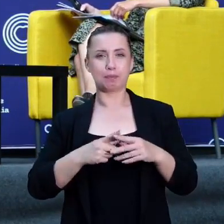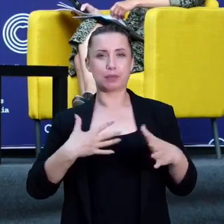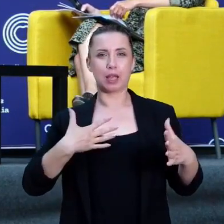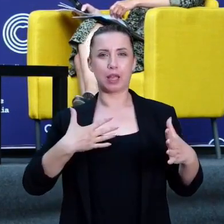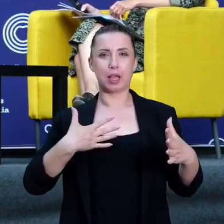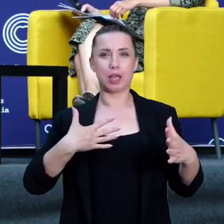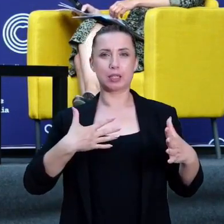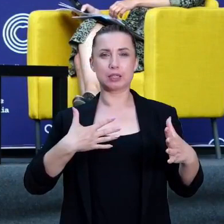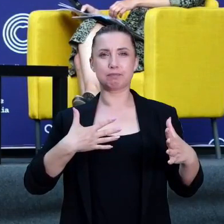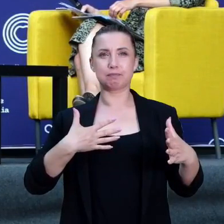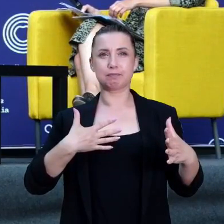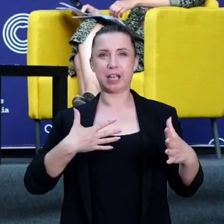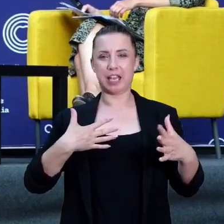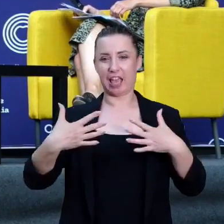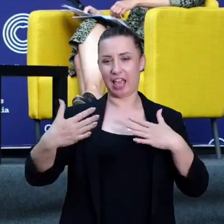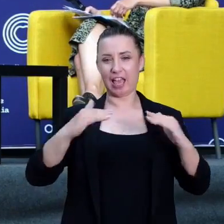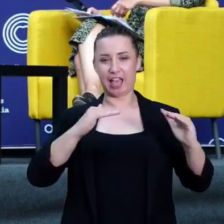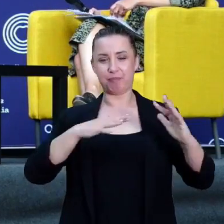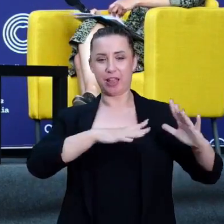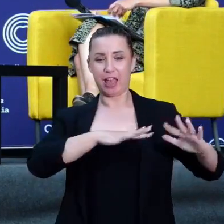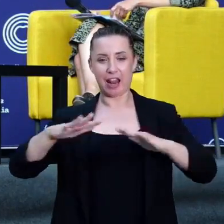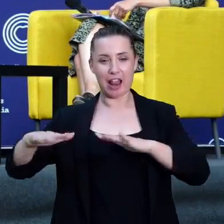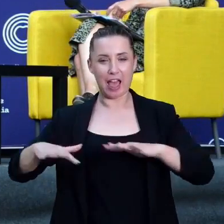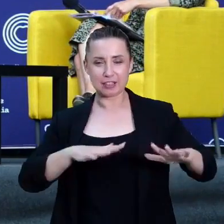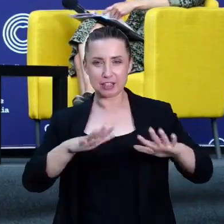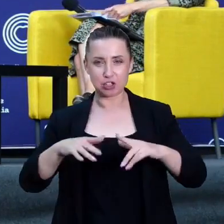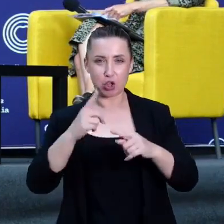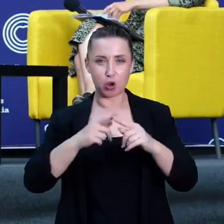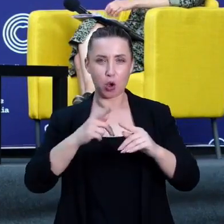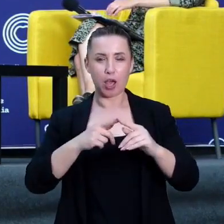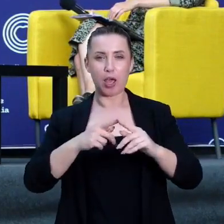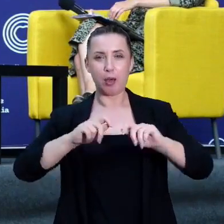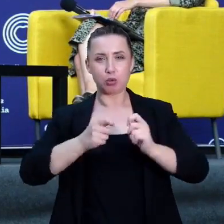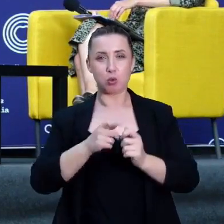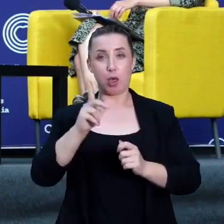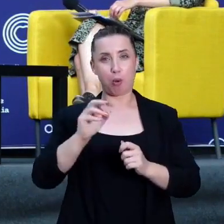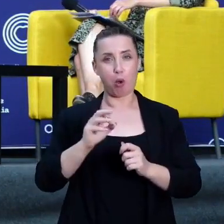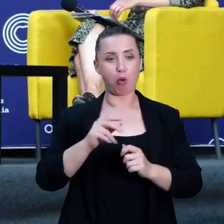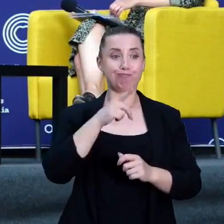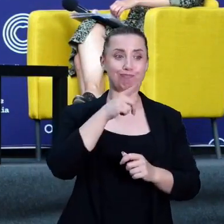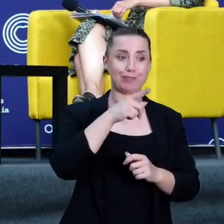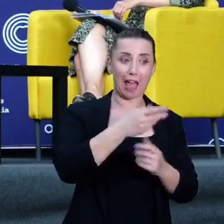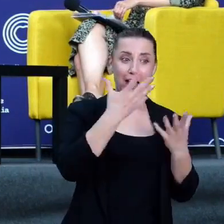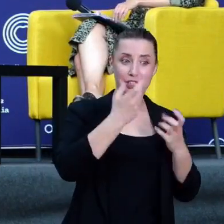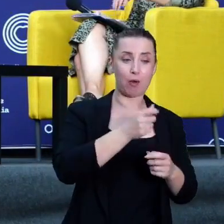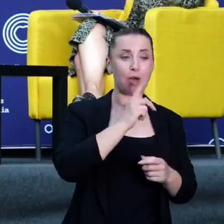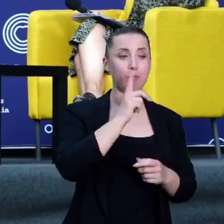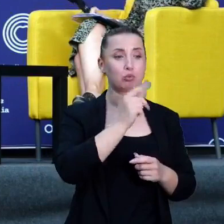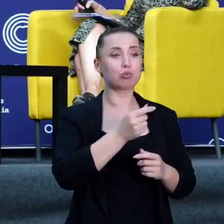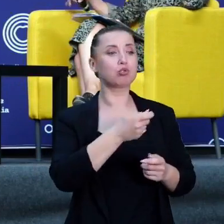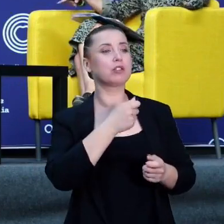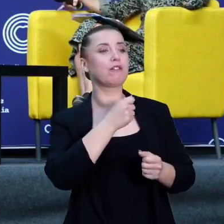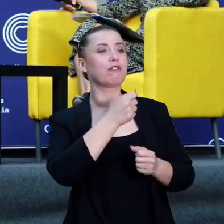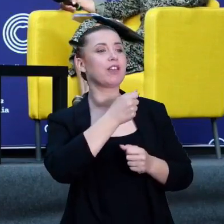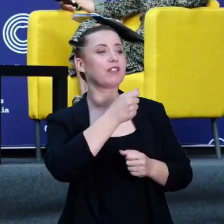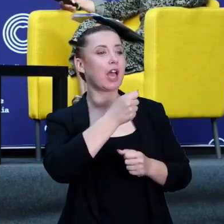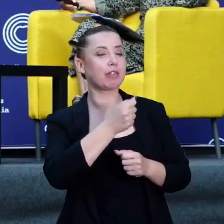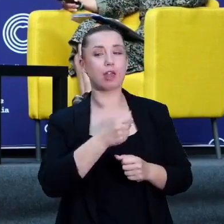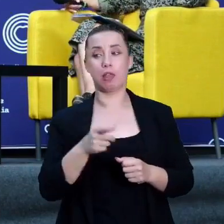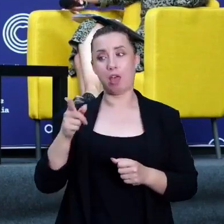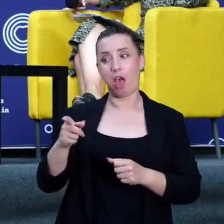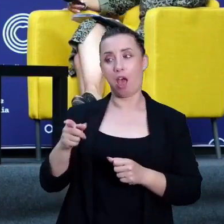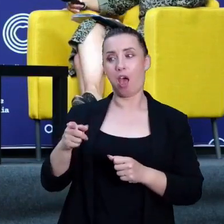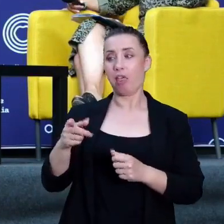ma pójść na wywiad, która ma powiedzieć więcej, która, no właśnie zaczynały się takie dziwne historie, w których w zespołach męskich nigdy